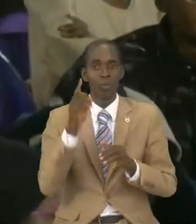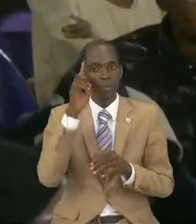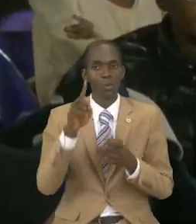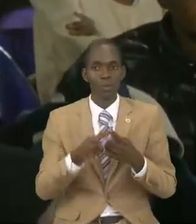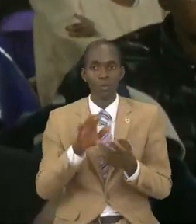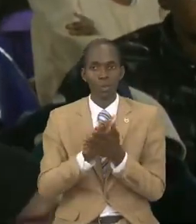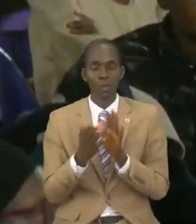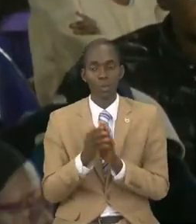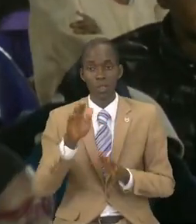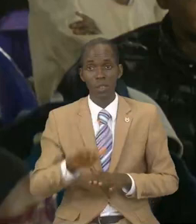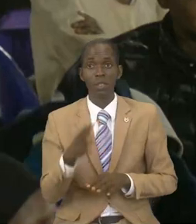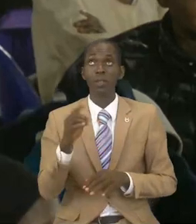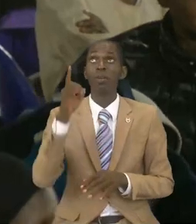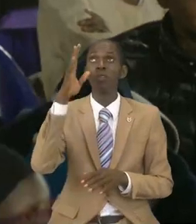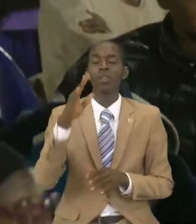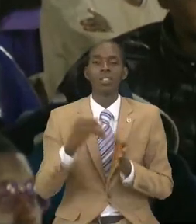Devenir enfant de Dieu.